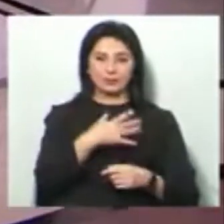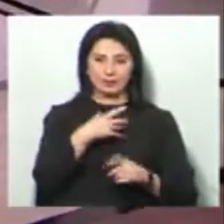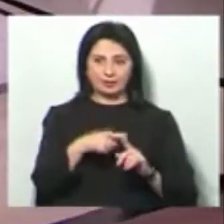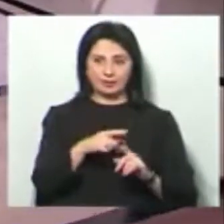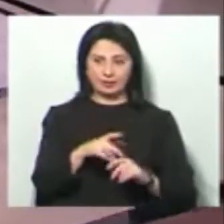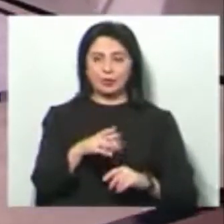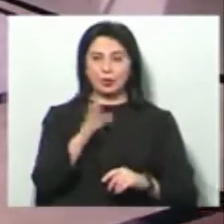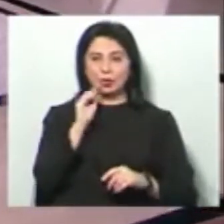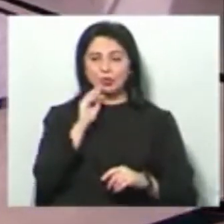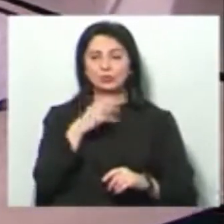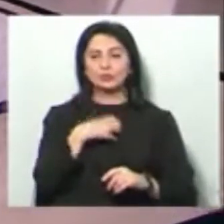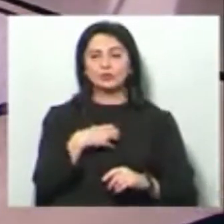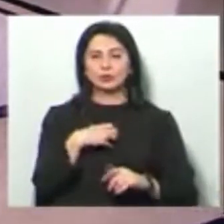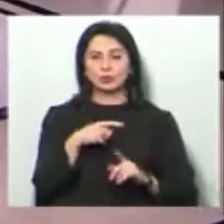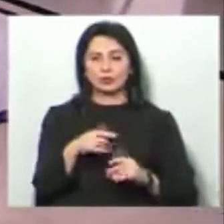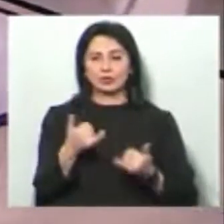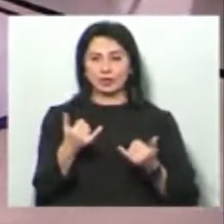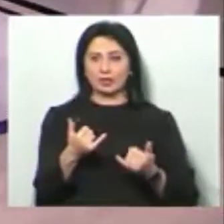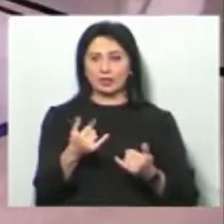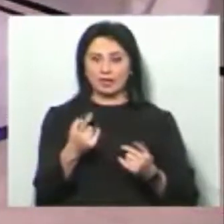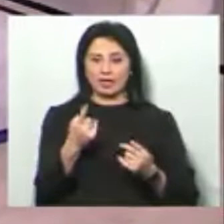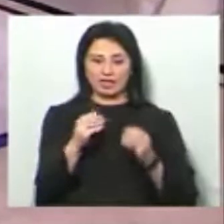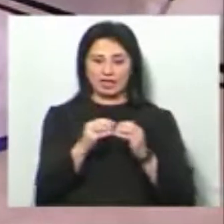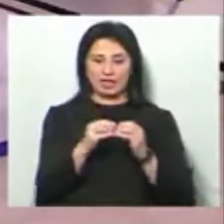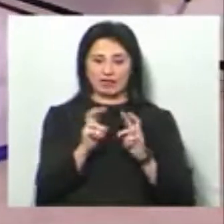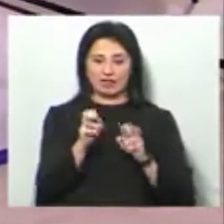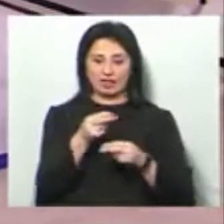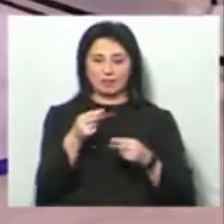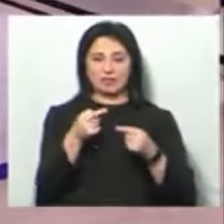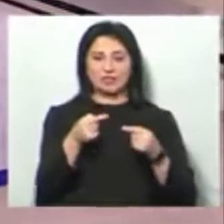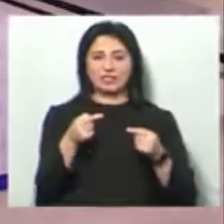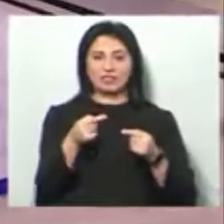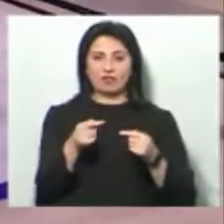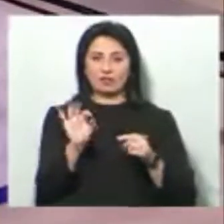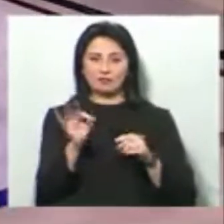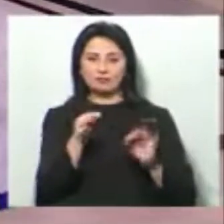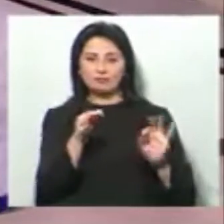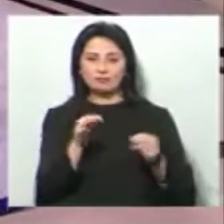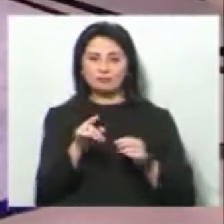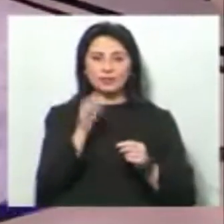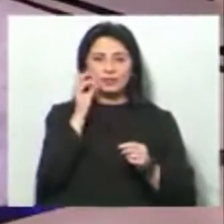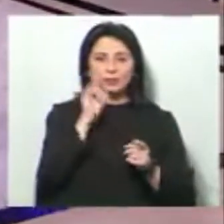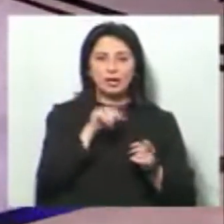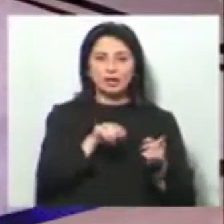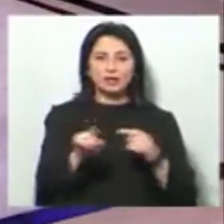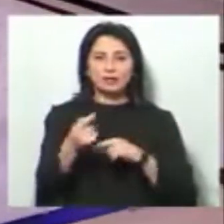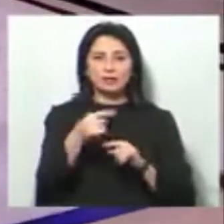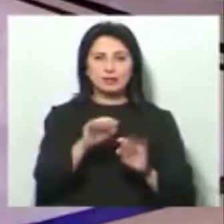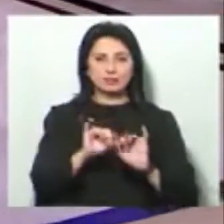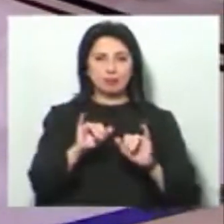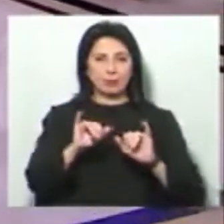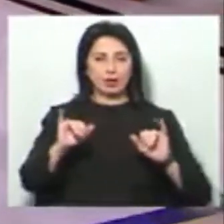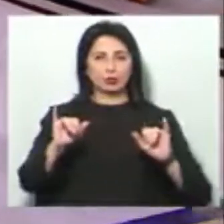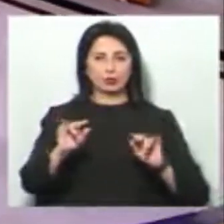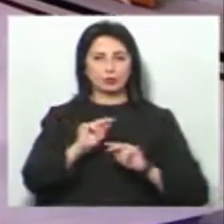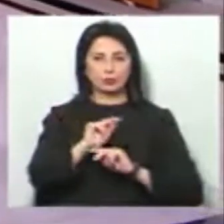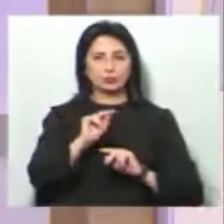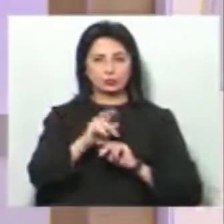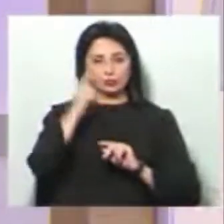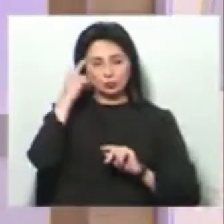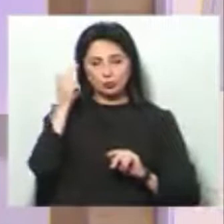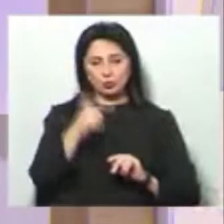მნიშვნელოვანია, როდესაც ჩვენ ერთსა და იმავე თემას სხვადასხვა წახნაგით დავინახავთ ხოლმე. ეს აფართოებს ჩვენს